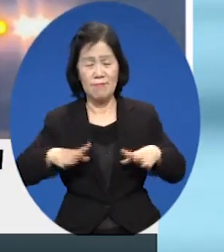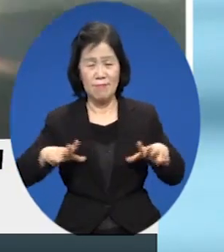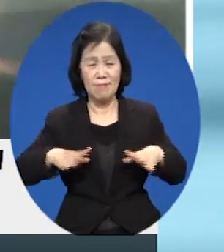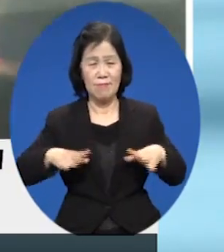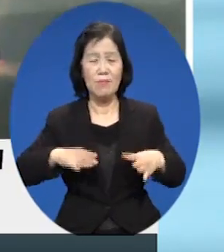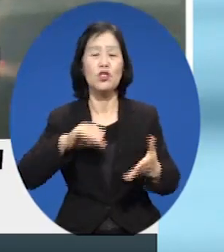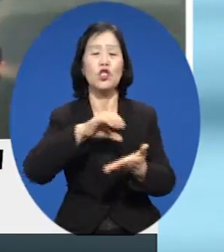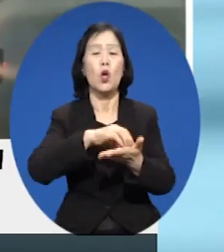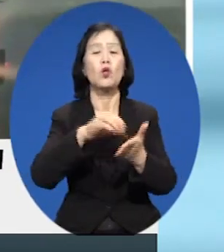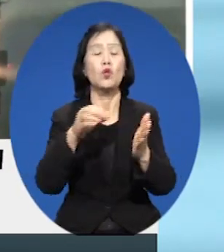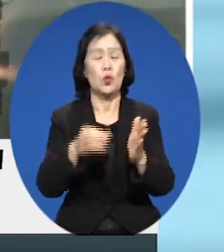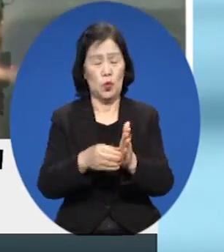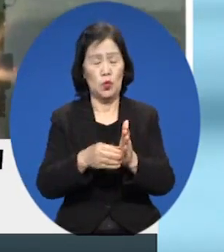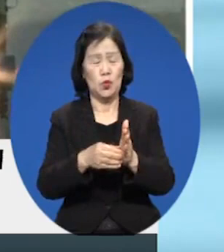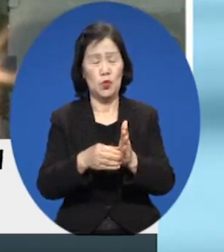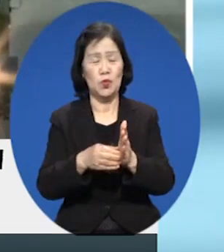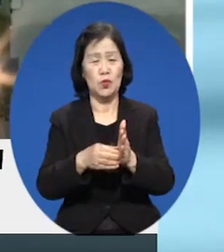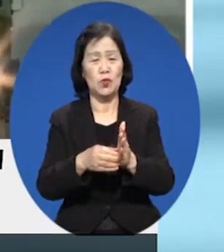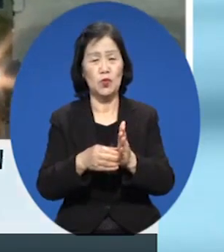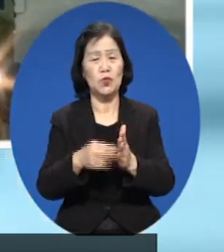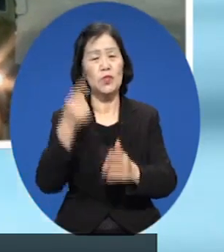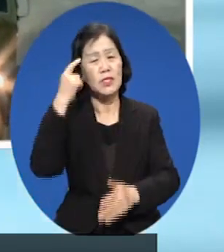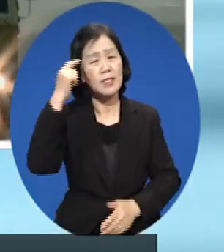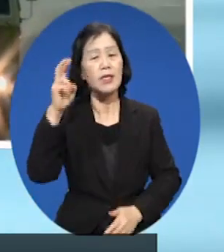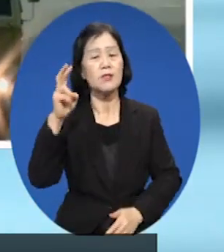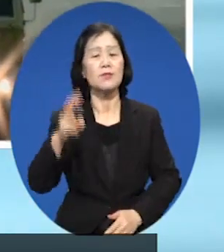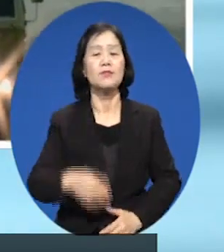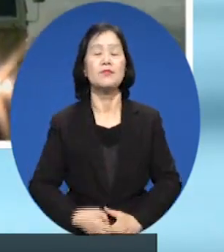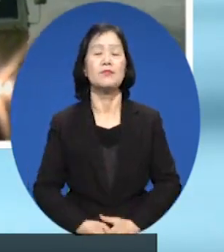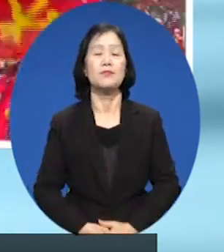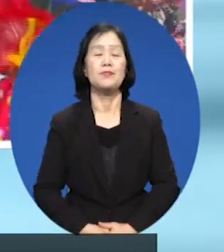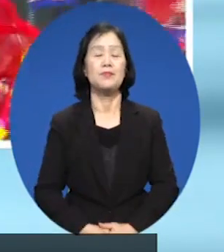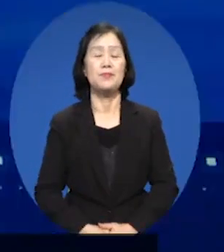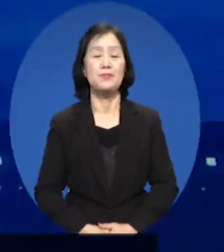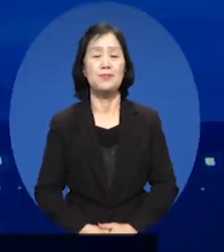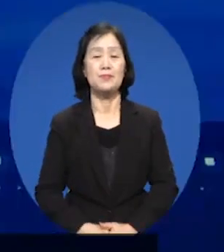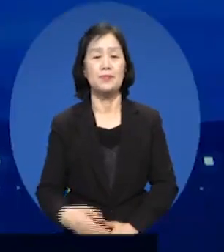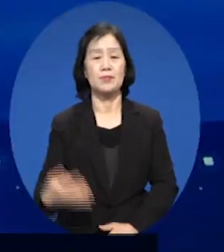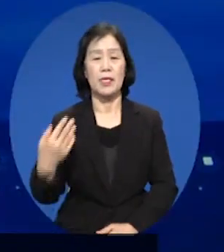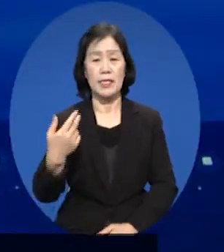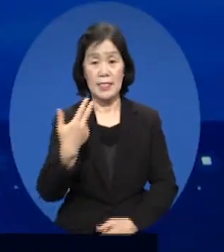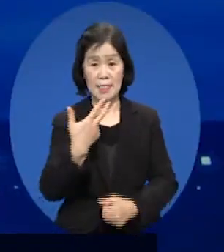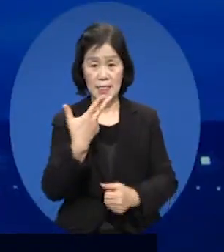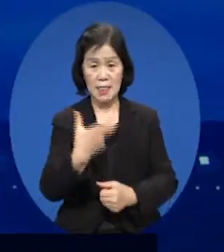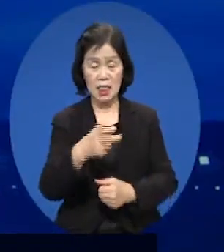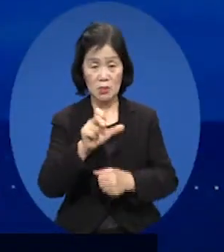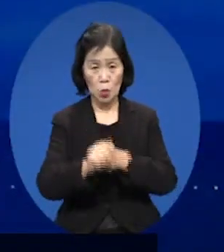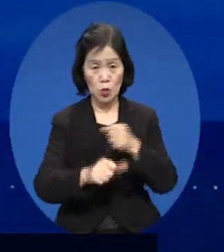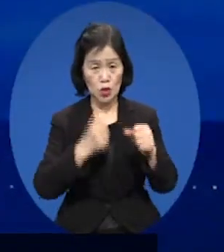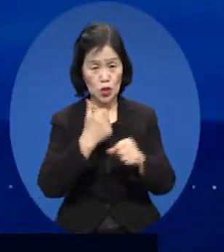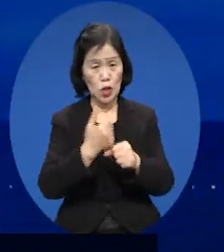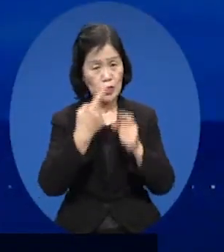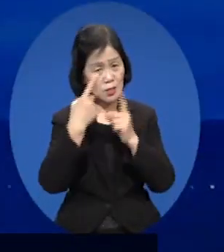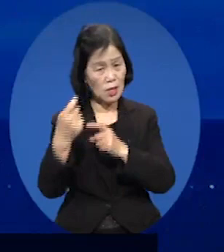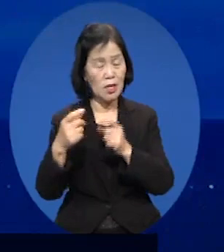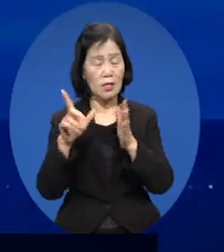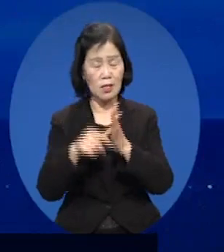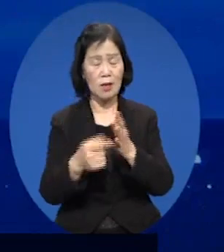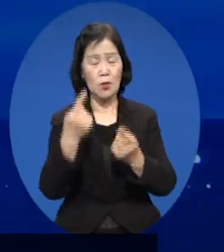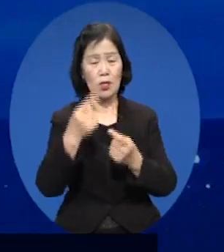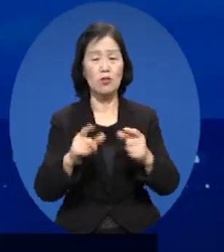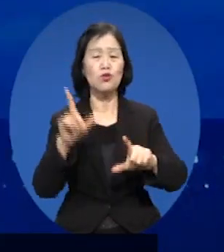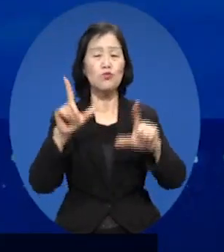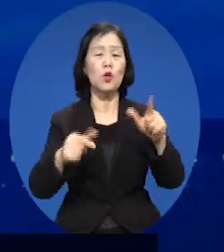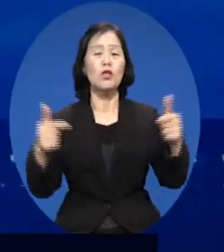정도에서 진행 하지 않을까 그렇게 저도 예치 겁니다 그렇군요 지난 75주년 당 대회 때 보다는 규모가 좀 줄어 될